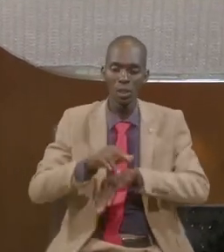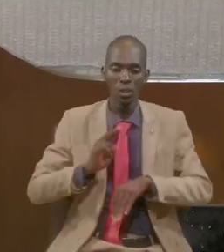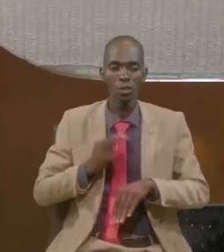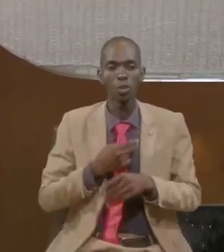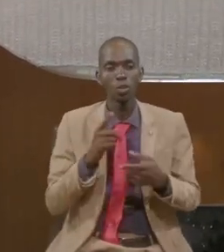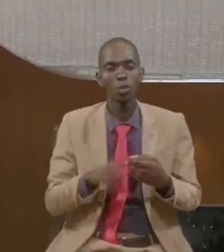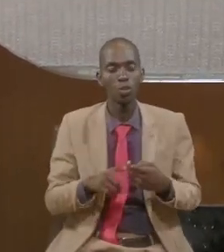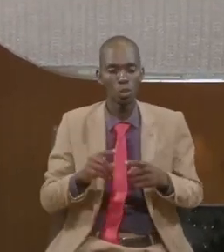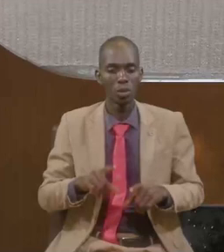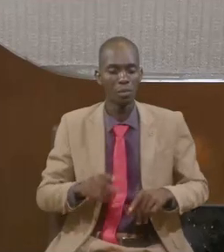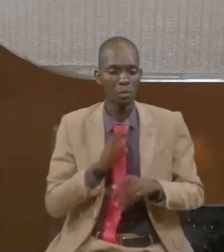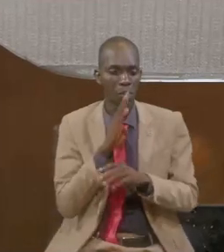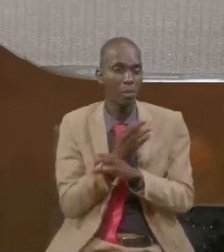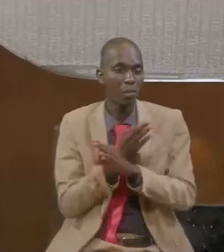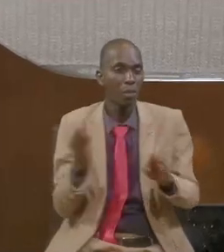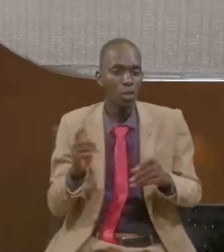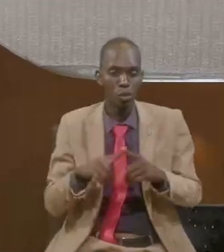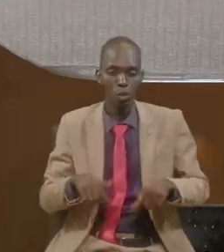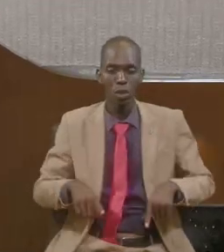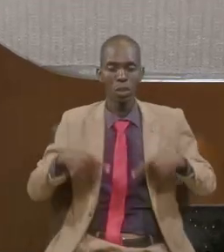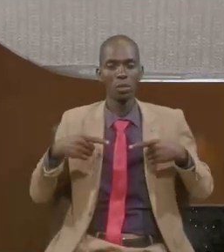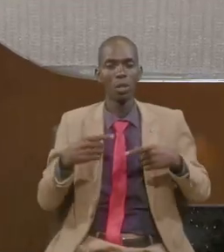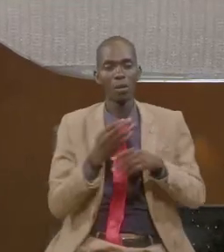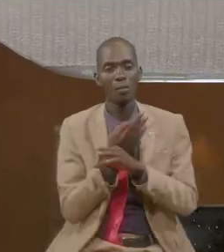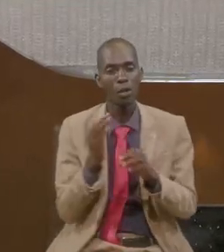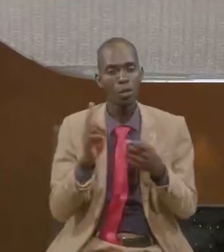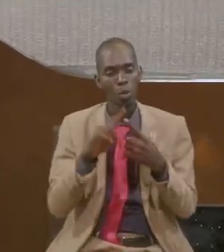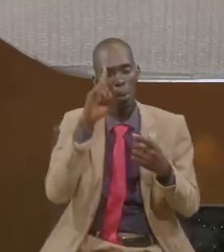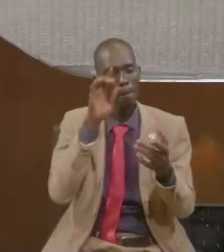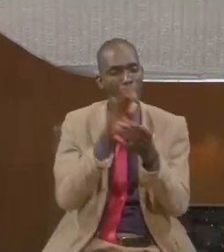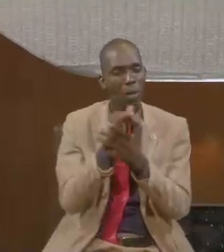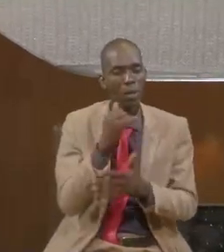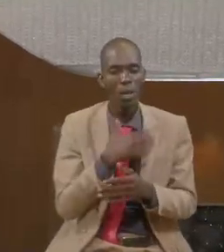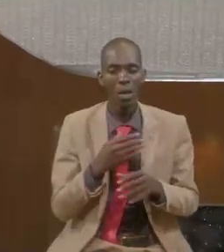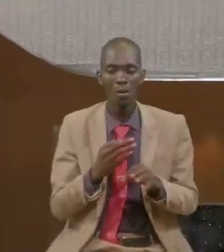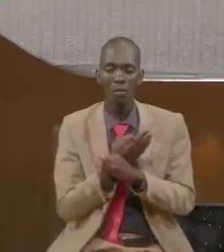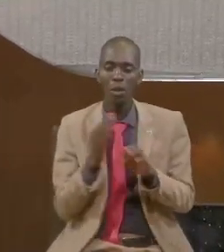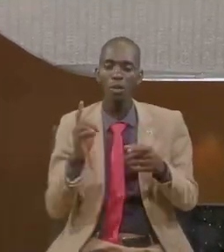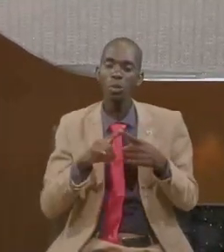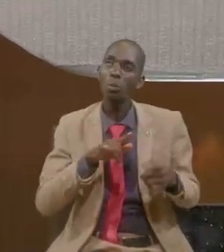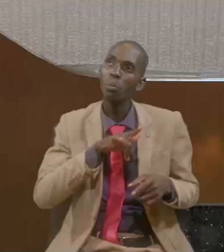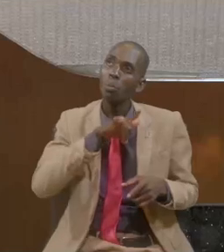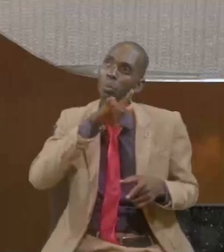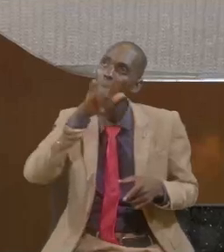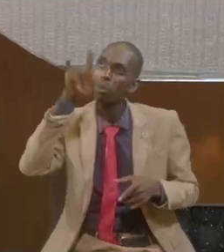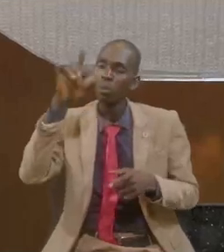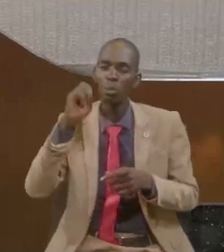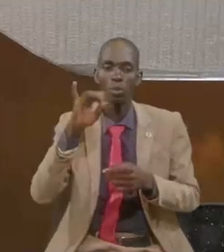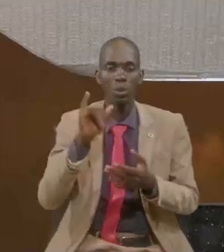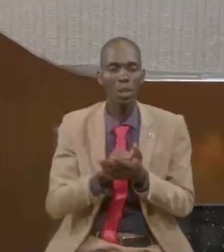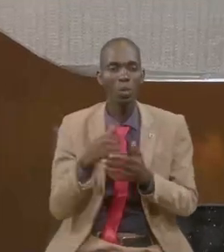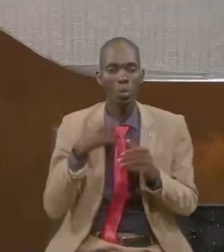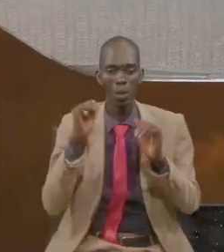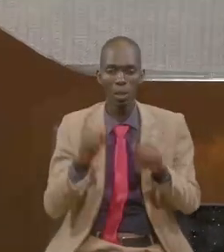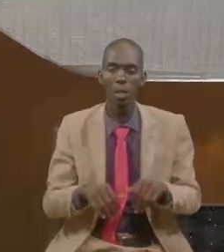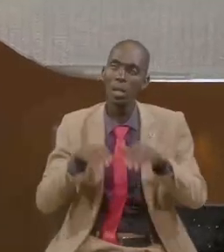vivre, il nous a libérés pour vivre, pour agir, pour croire et être libre, de prendre l'envol et aller